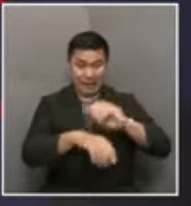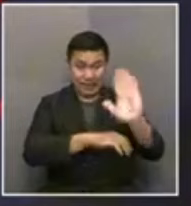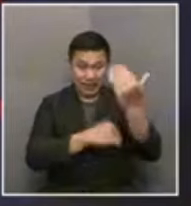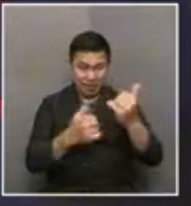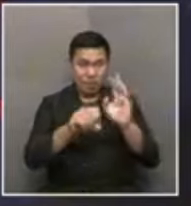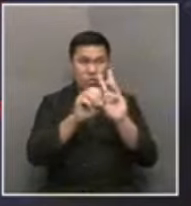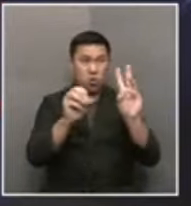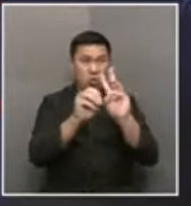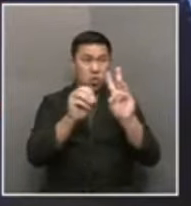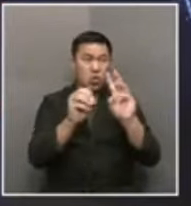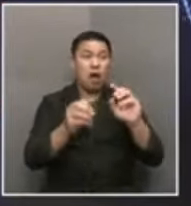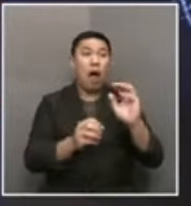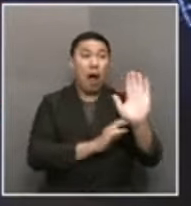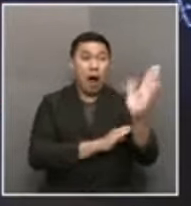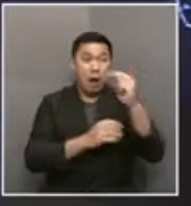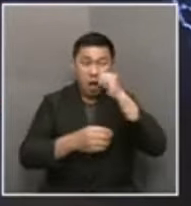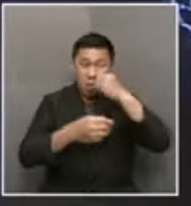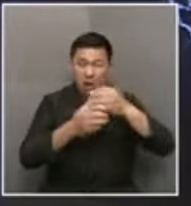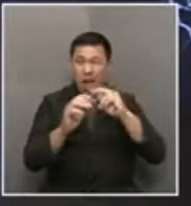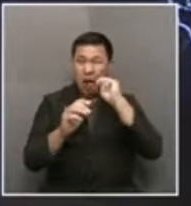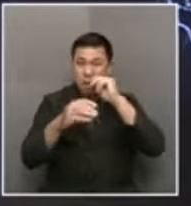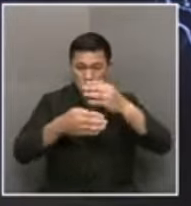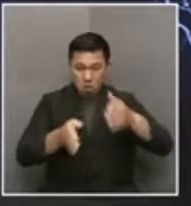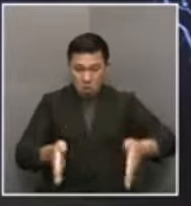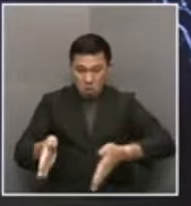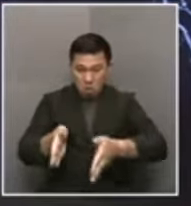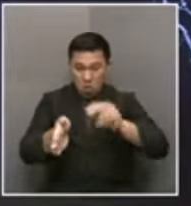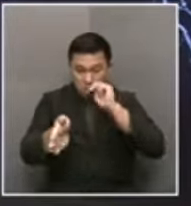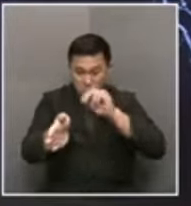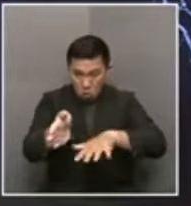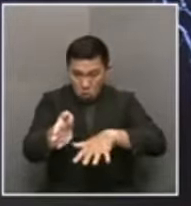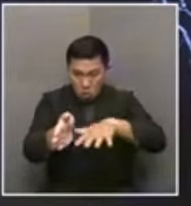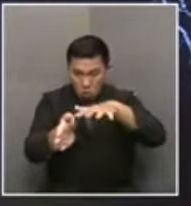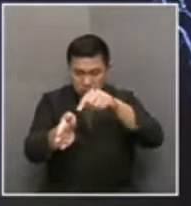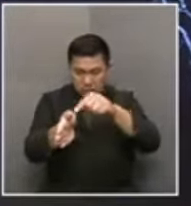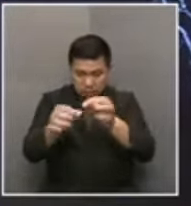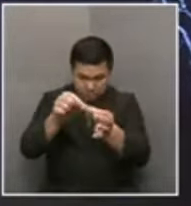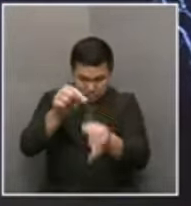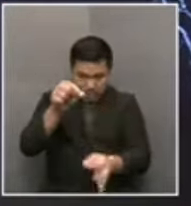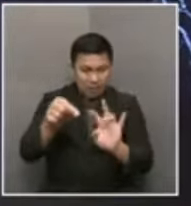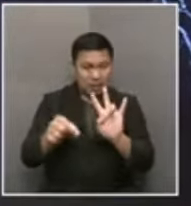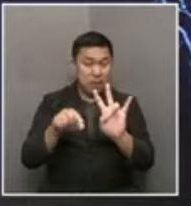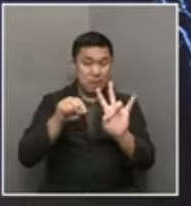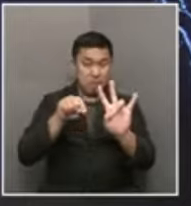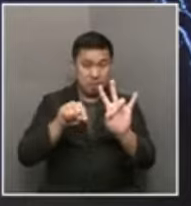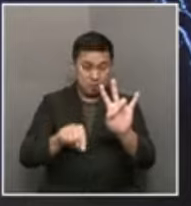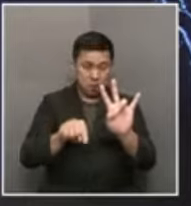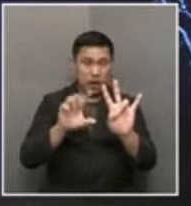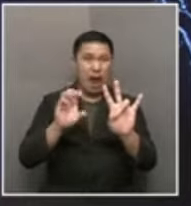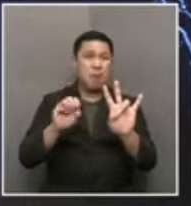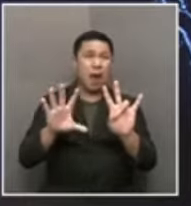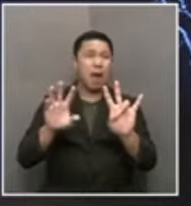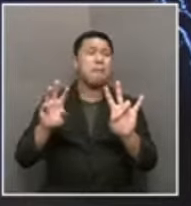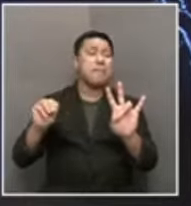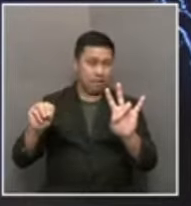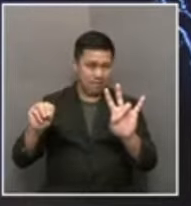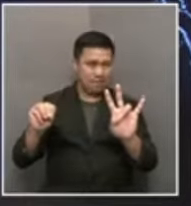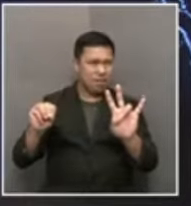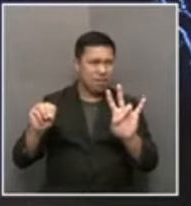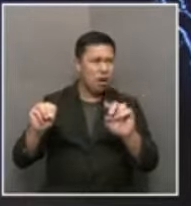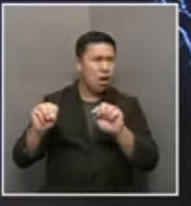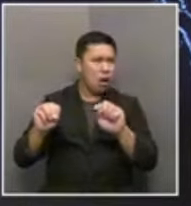6นาฬิการะดับน้ำตอนนี้สูงกว่าตลิ่งแล้วนะคะ7เมตร55เซนติเมตรแล้วก็มีแนวโน้มที่จะเพิ่มสูงขึ้นด้ว